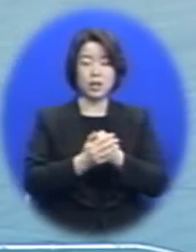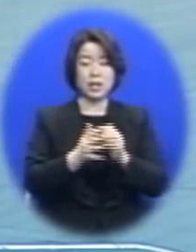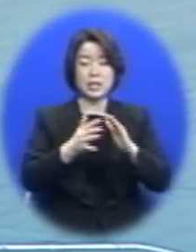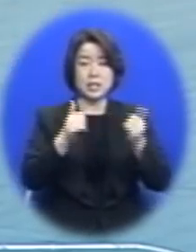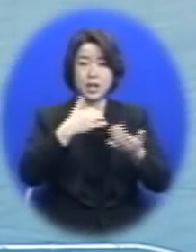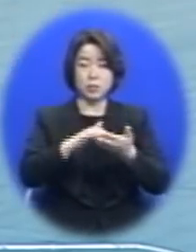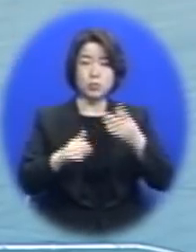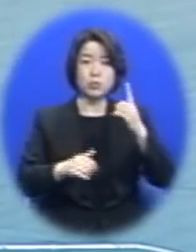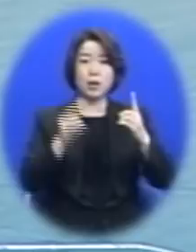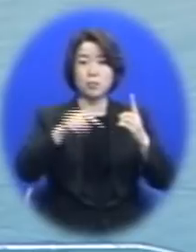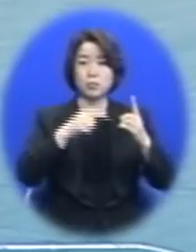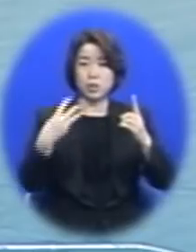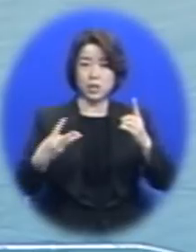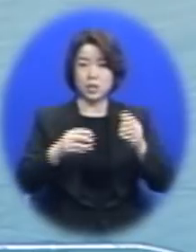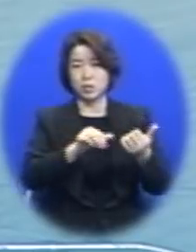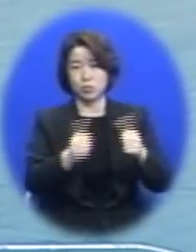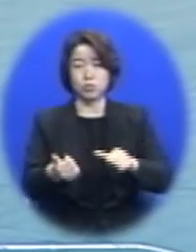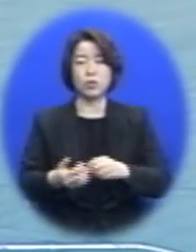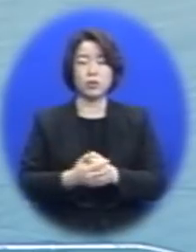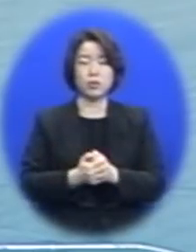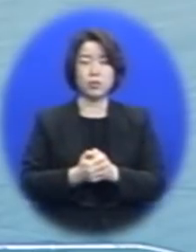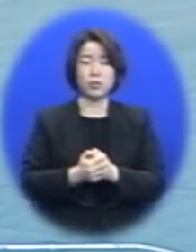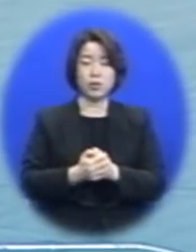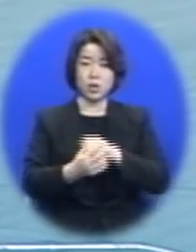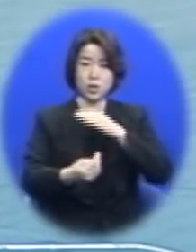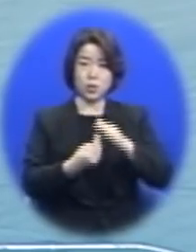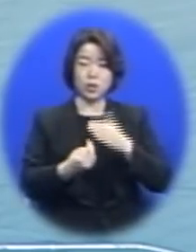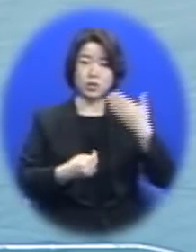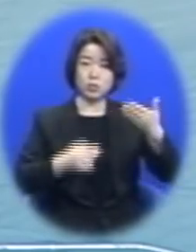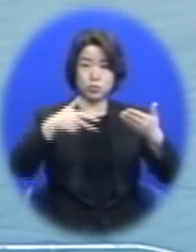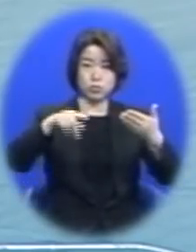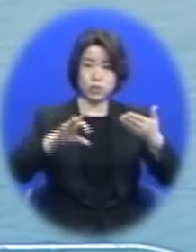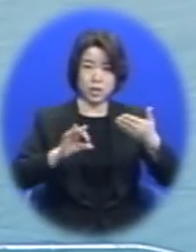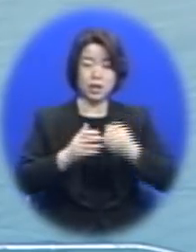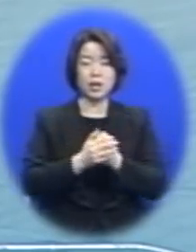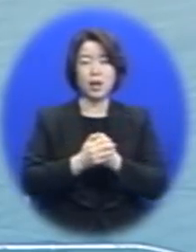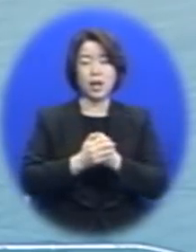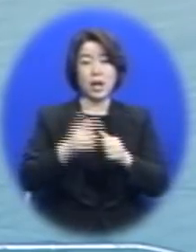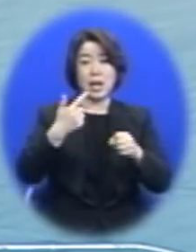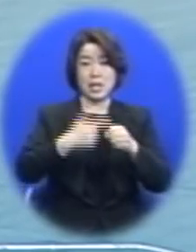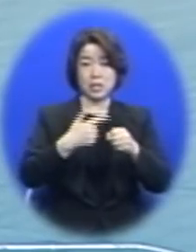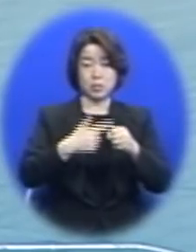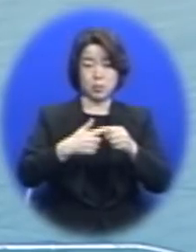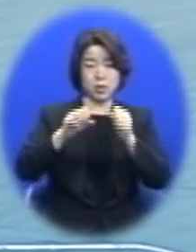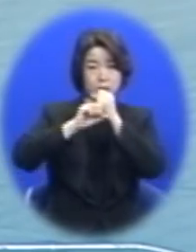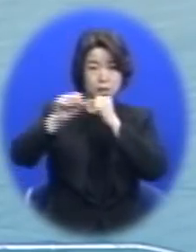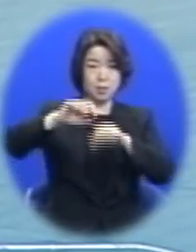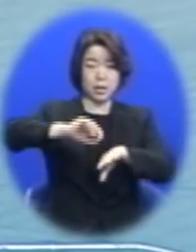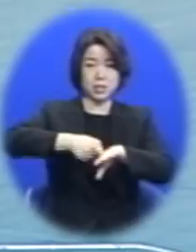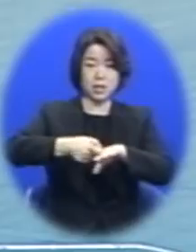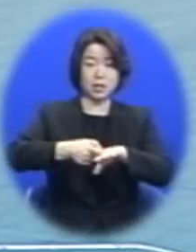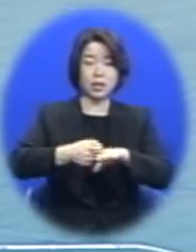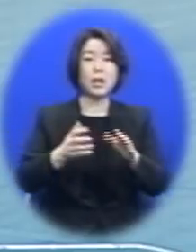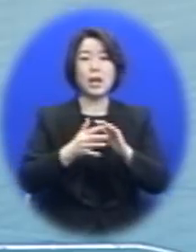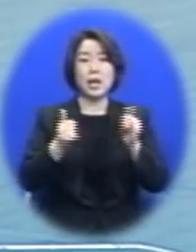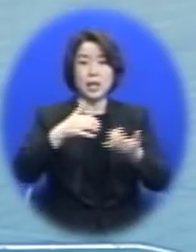죽습니다 요한계시록 9장 에 6번째 나팔 재앙 때는 인구의 3분의